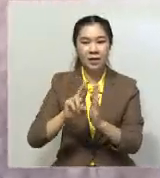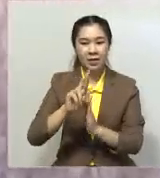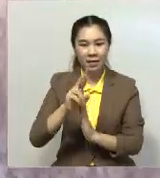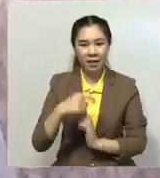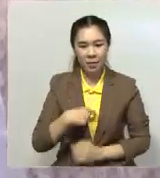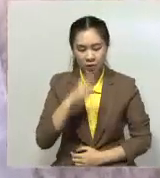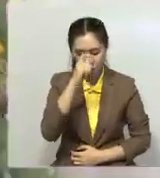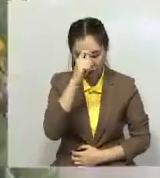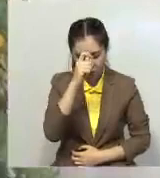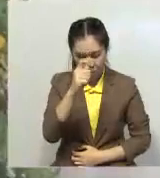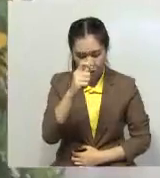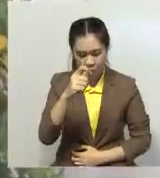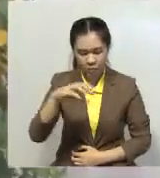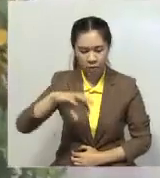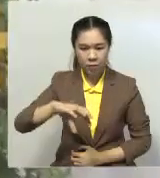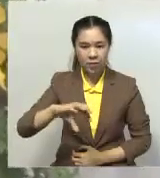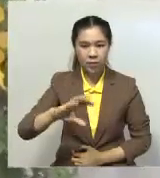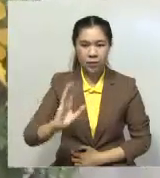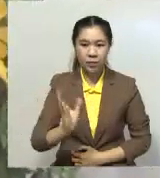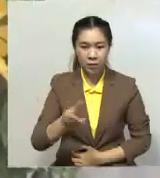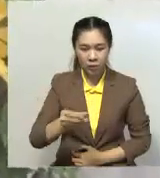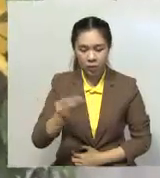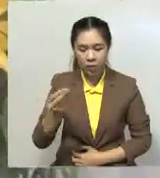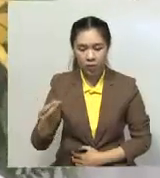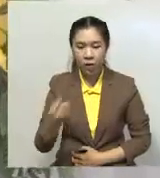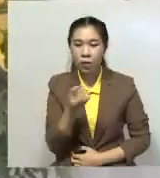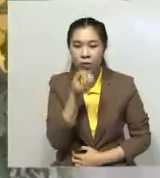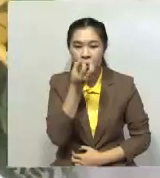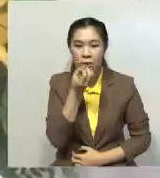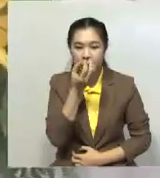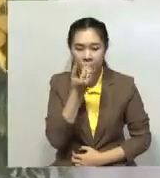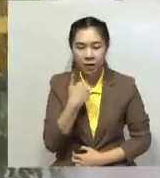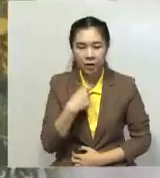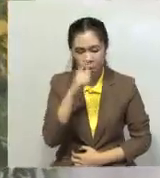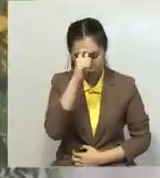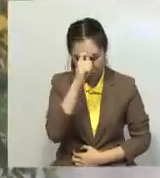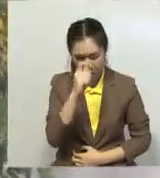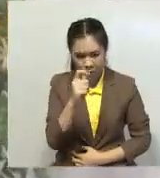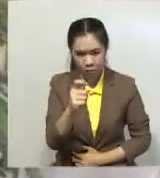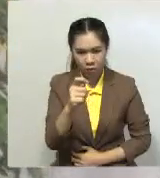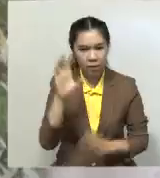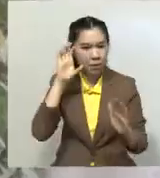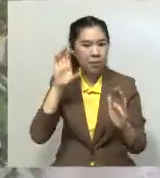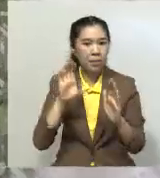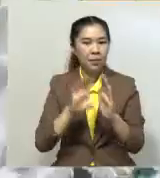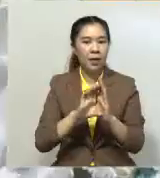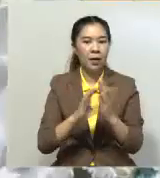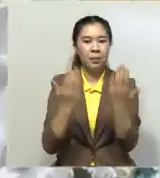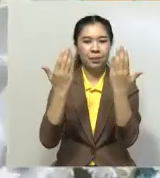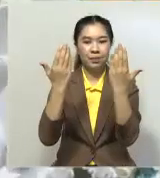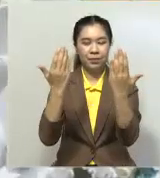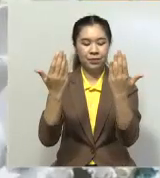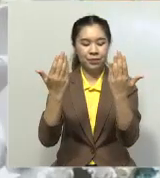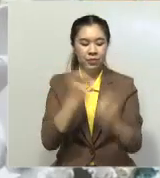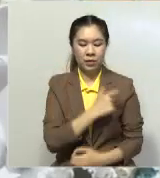พและเปิดกรวยดอกไม้เบื้องหน้าพระบรมฉายาลักษณ์สมเด็จพระเจ้าอยู่หัวและสมเด็จพระนางเจ้าสิริกิติ์พระบรมราชินีนาถในรัชก